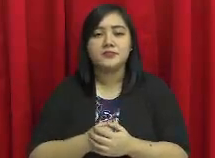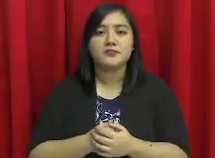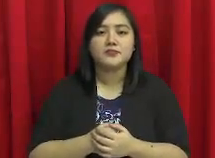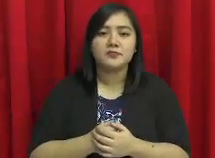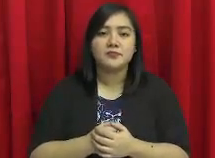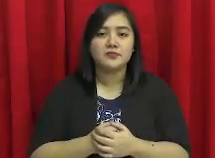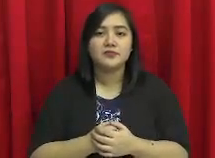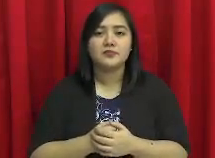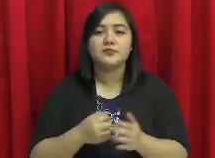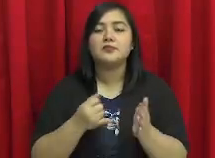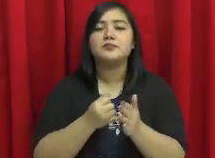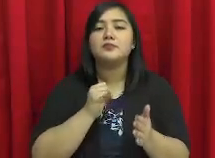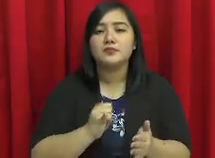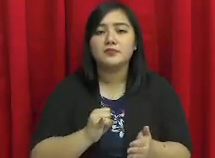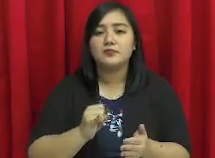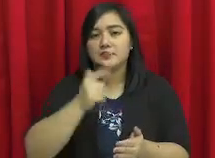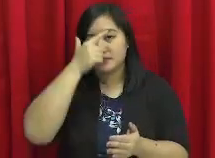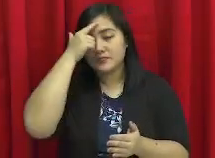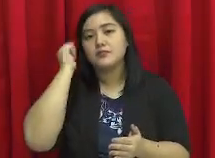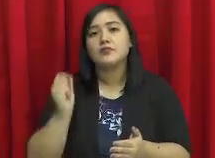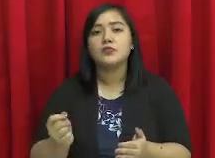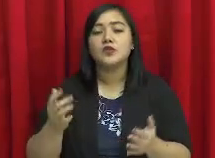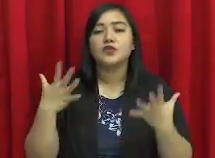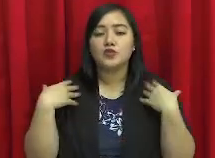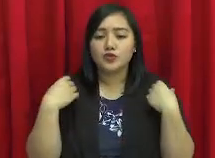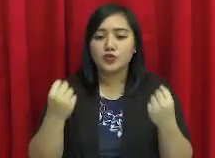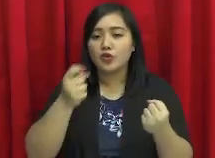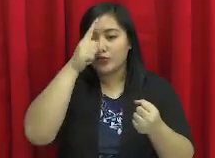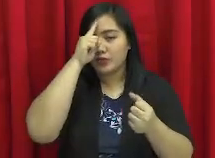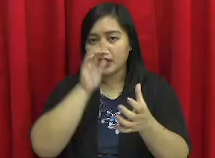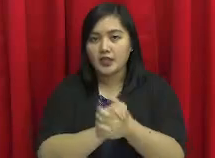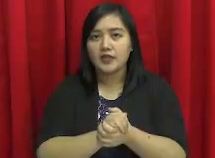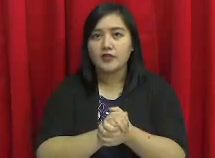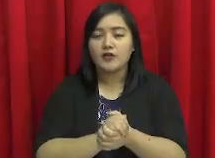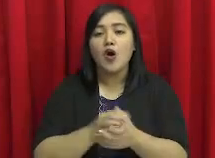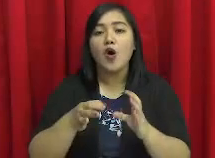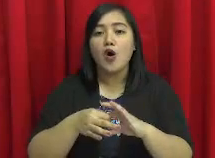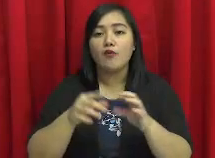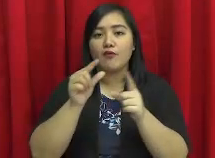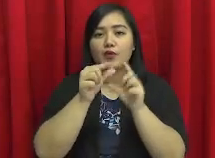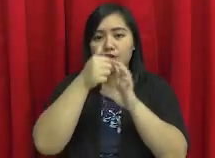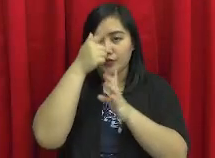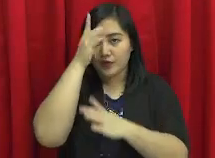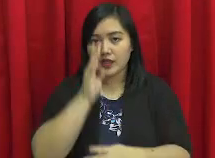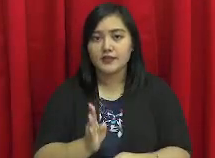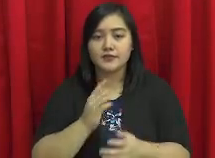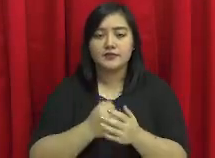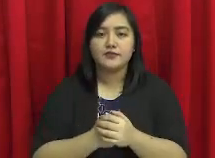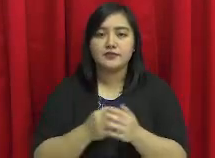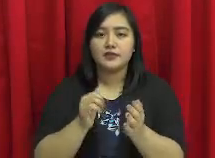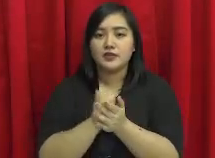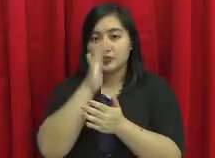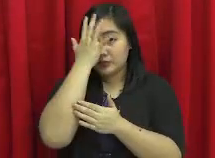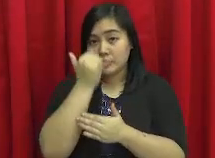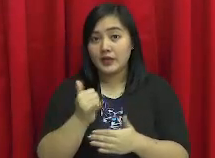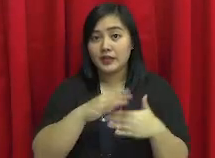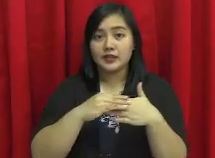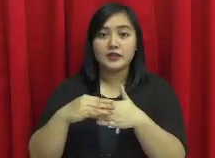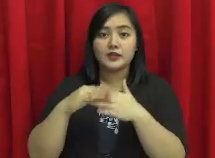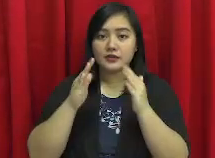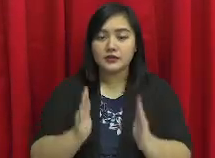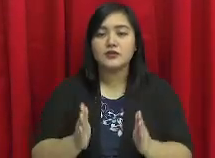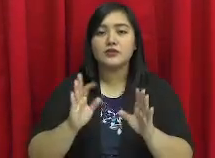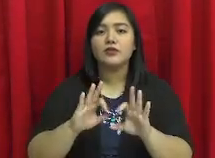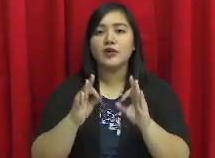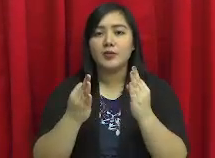It is because of the conviction of the Word of God. That's right. Kaya nga sinasabi ko, mga leaders ng tahanan, saan pa